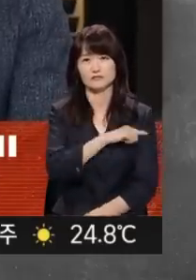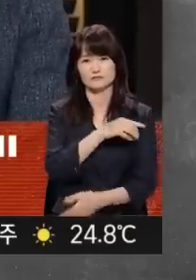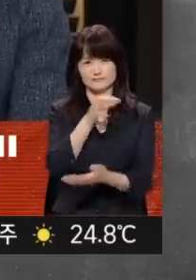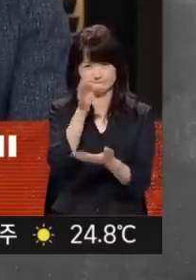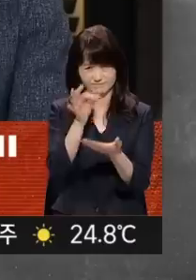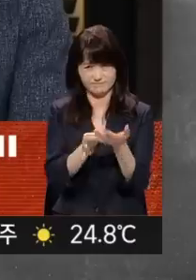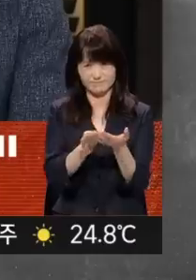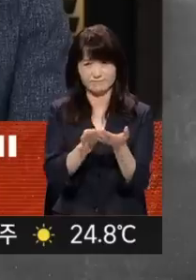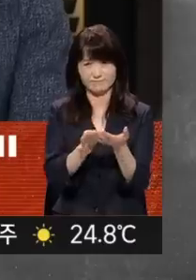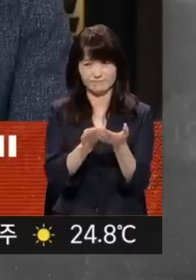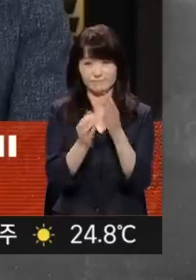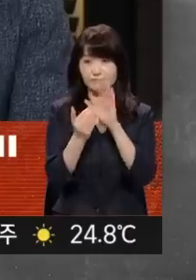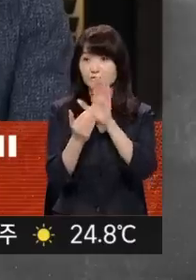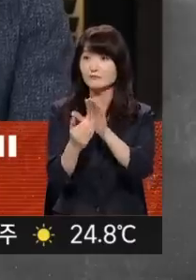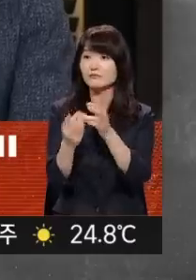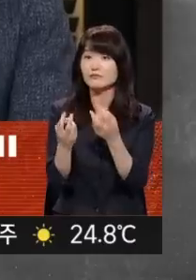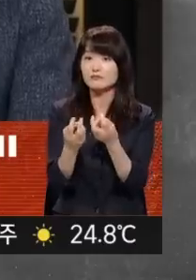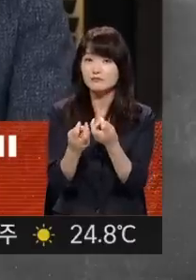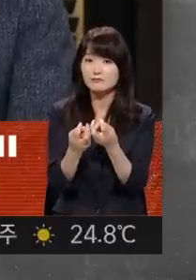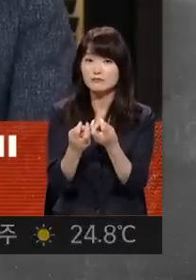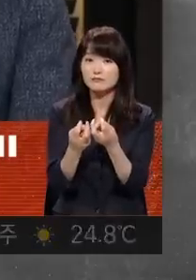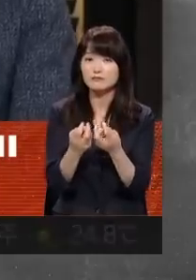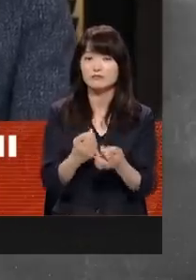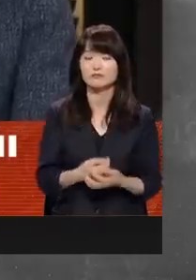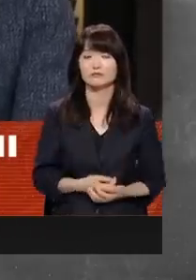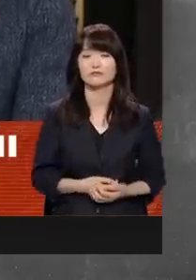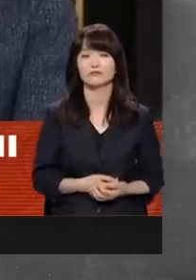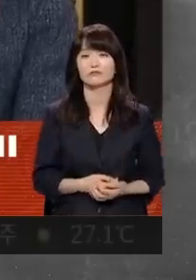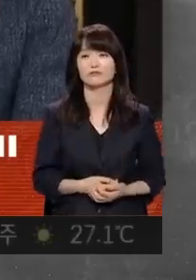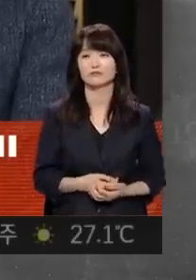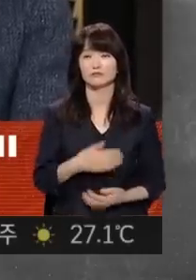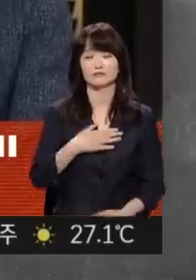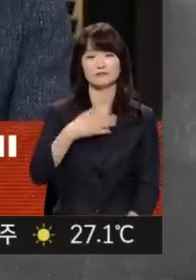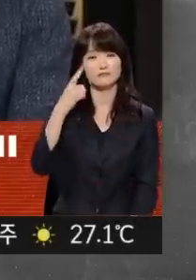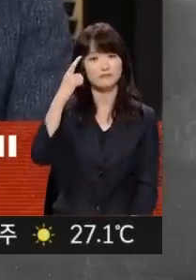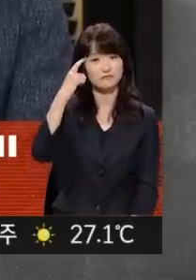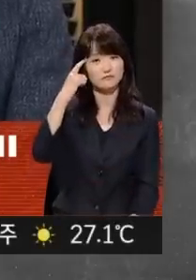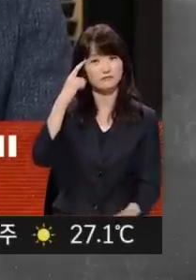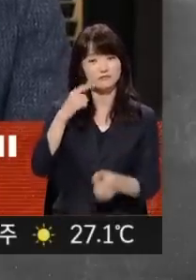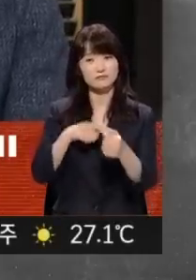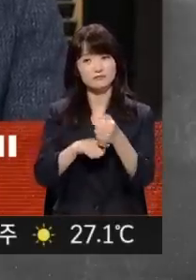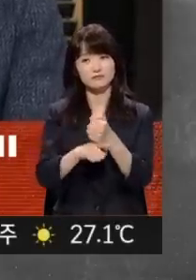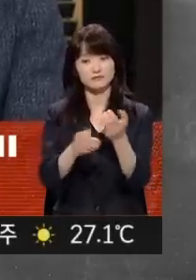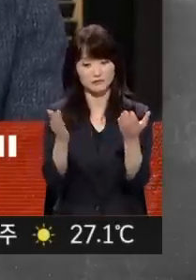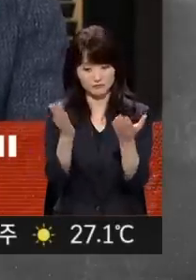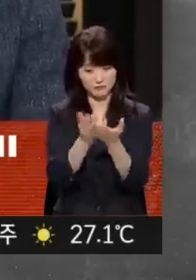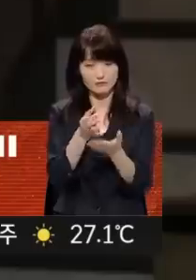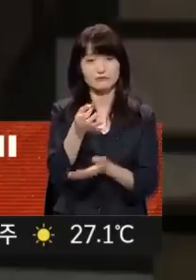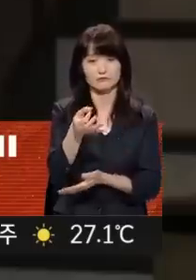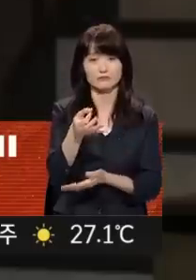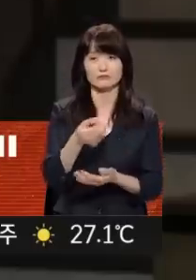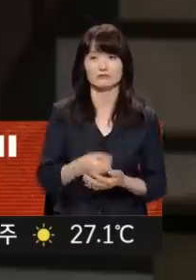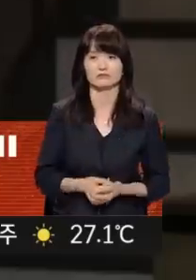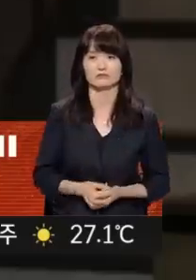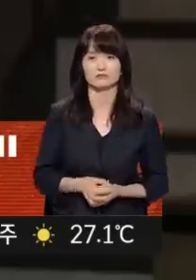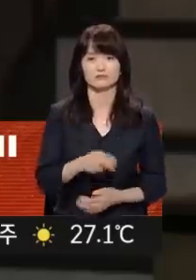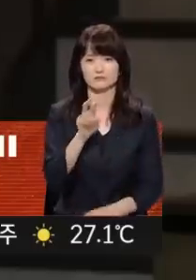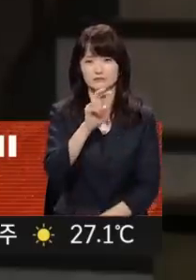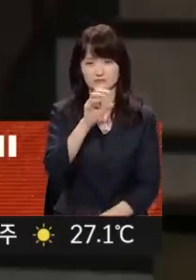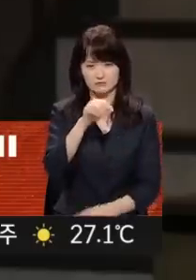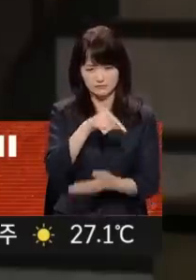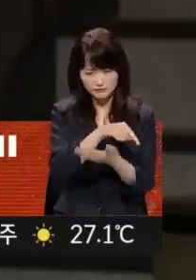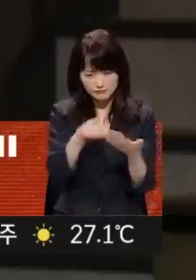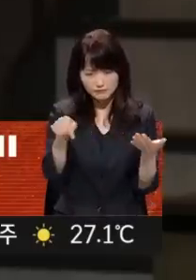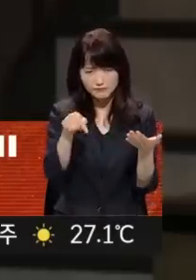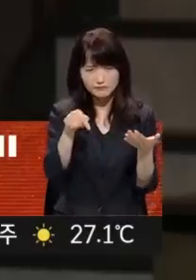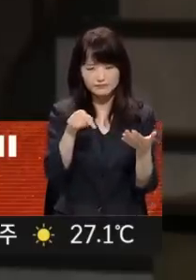싸게 막을 수 있는 방법이었습니다 이게 제가 발 볼 때도 합리적인 가격 같아요 왜냐하면 한 20만원 정도